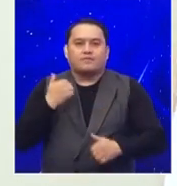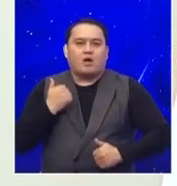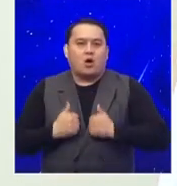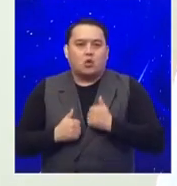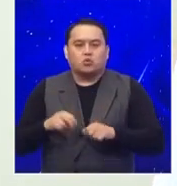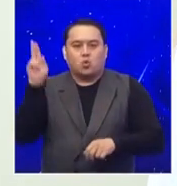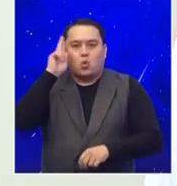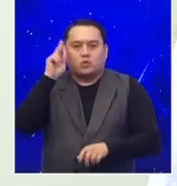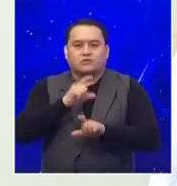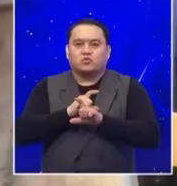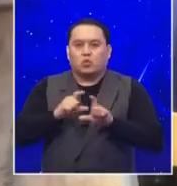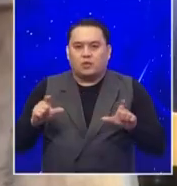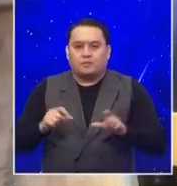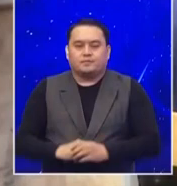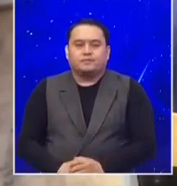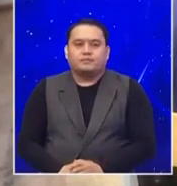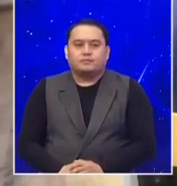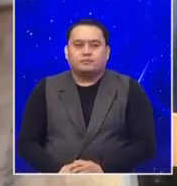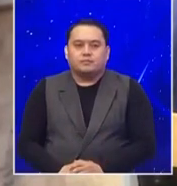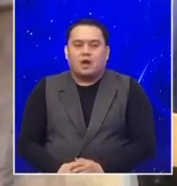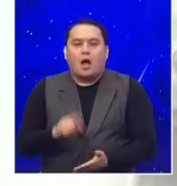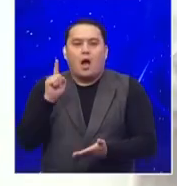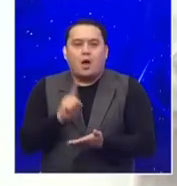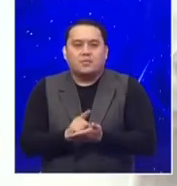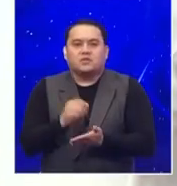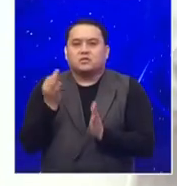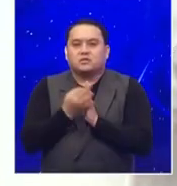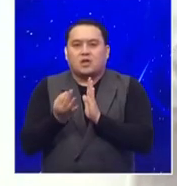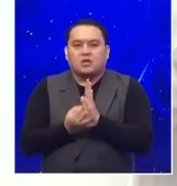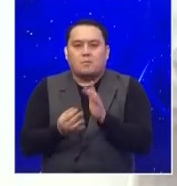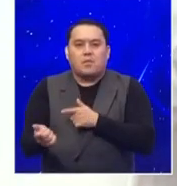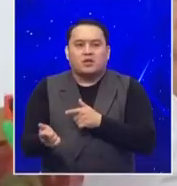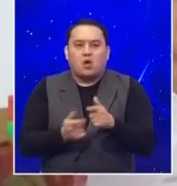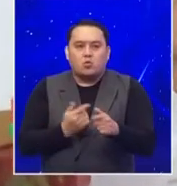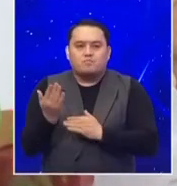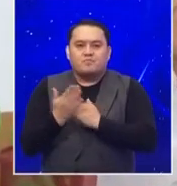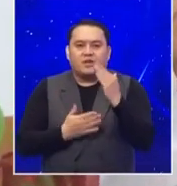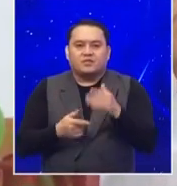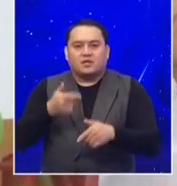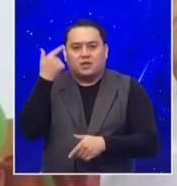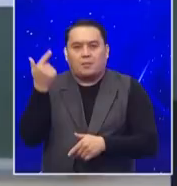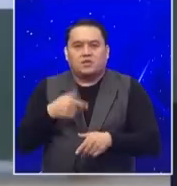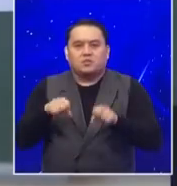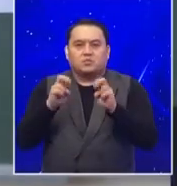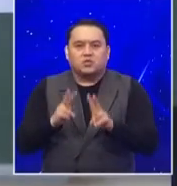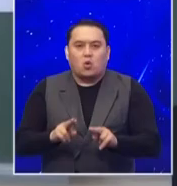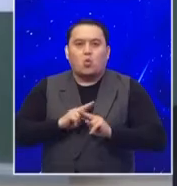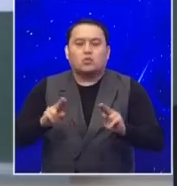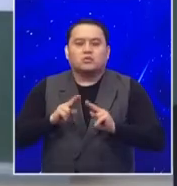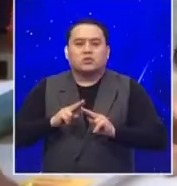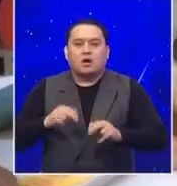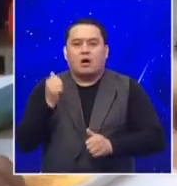что учусь в этой школе. К слову, помимо обязательных тестирований и подготовок по повышению квалификации, преподаватели